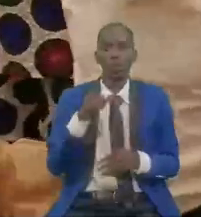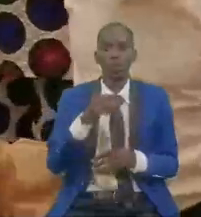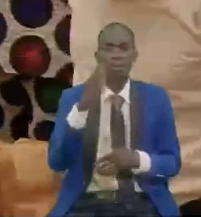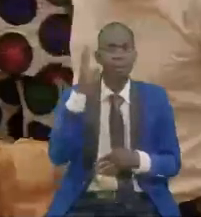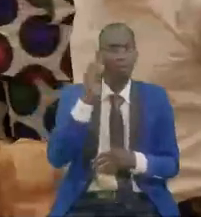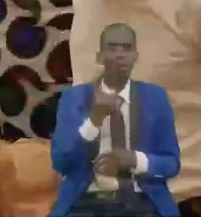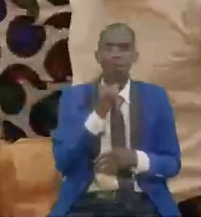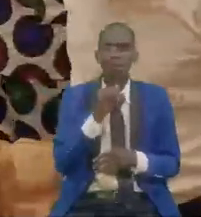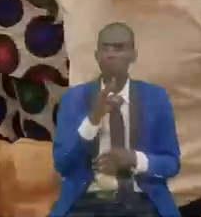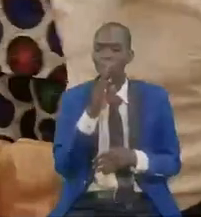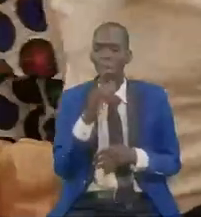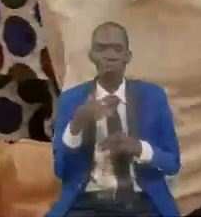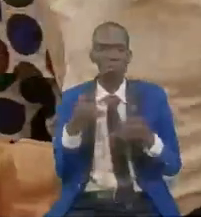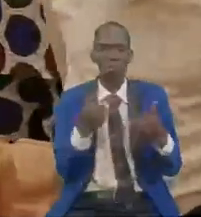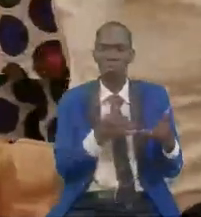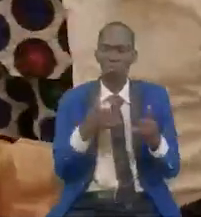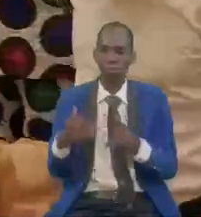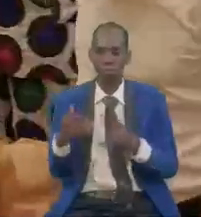Vous